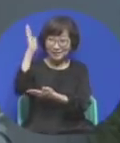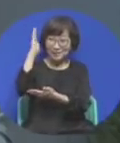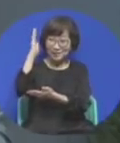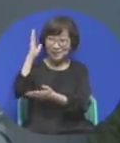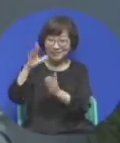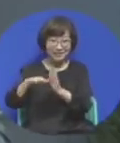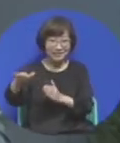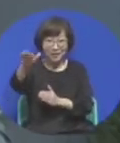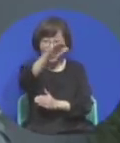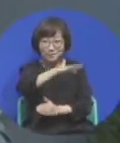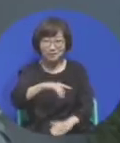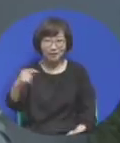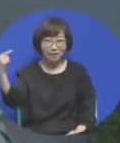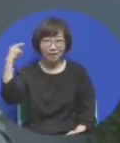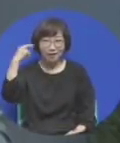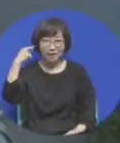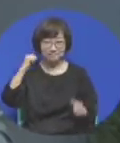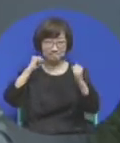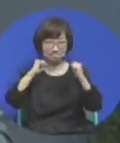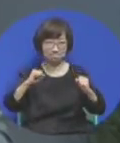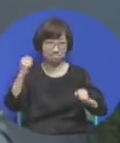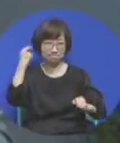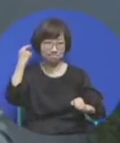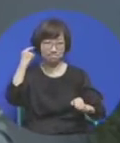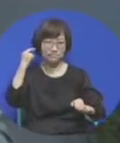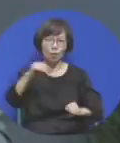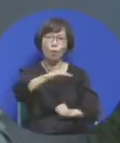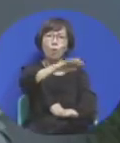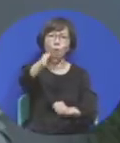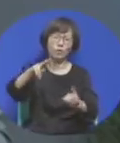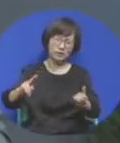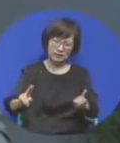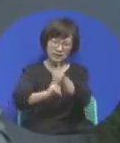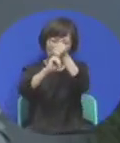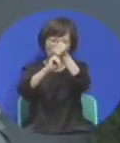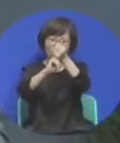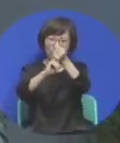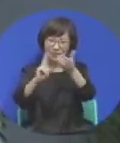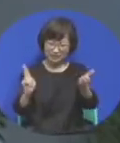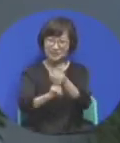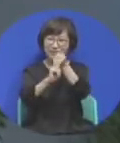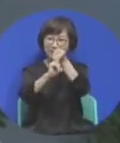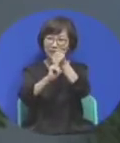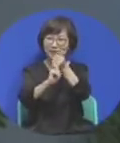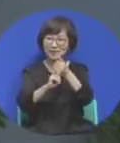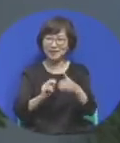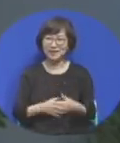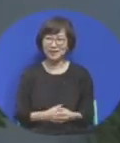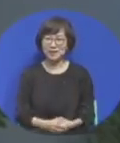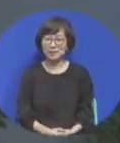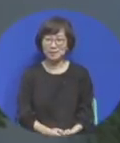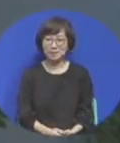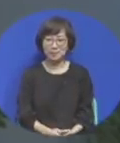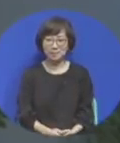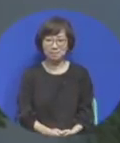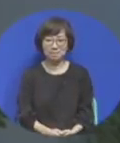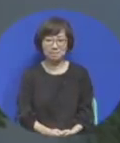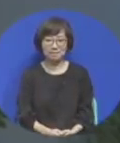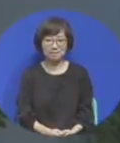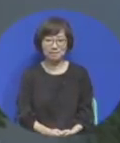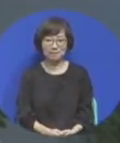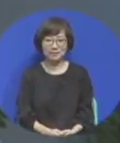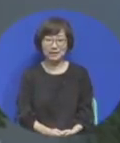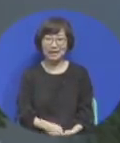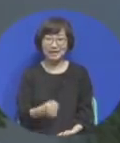대단합니다. 어떻게 됐습니까? So I said this last week as well, but you sitting here listening to my message and my sermon, it's a miracle. How can you bear to stand it?